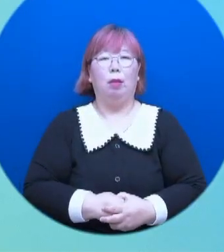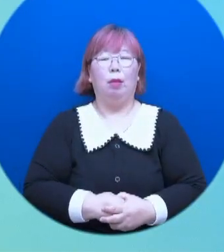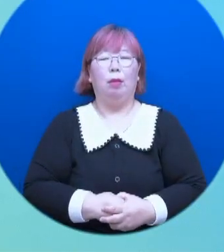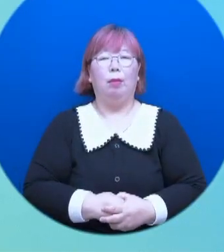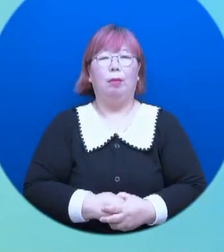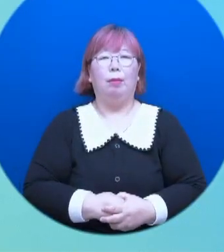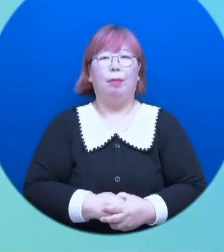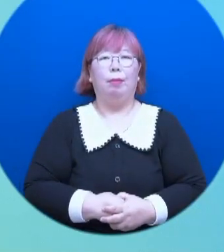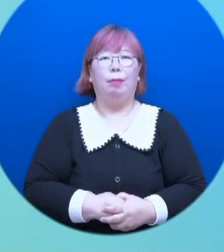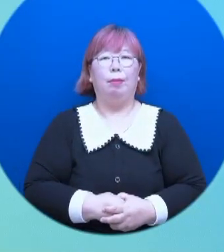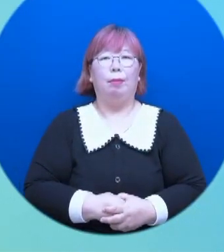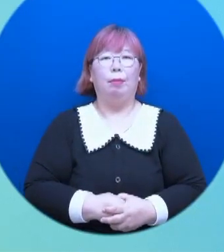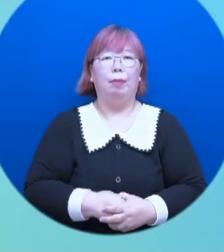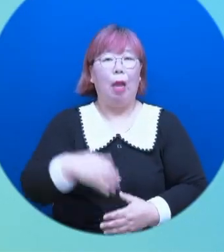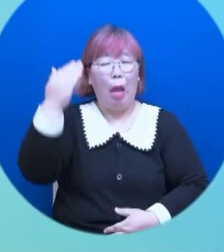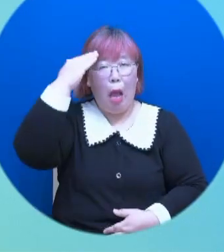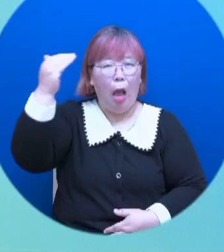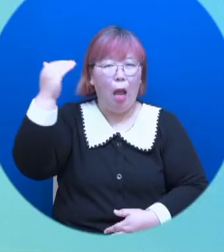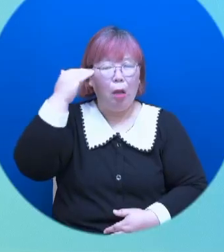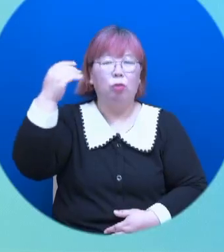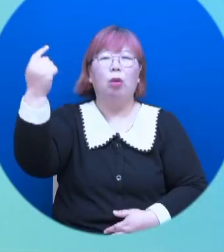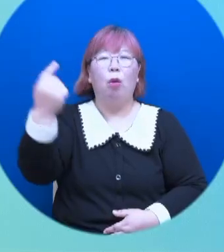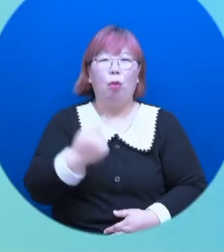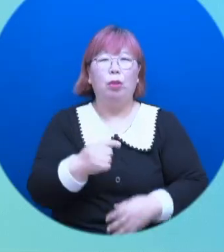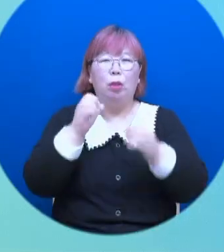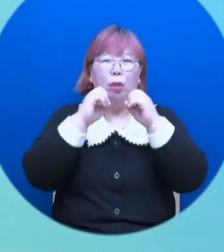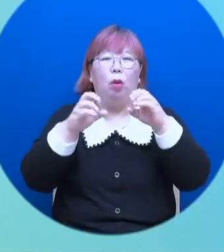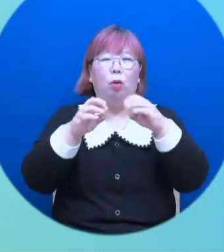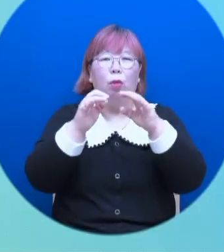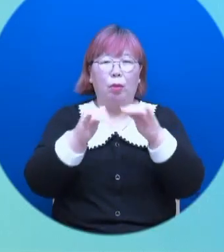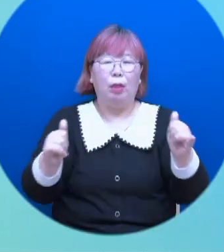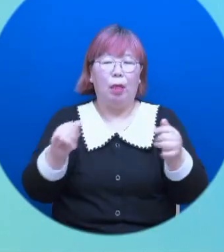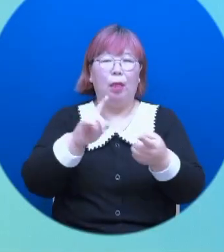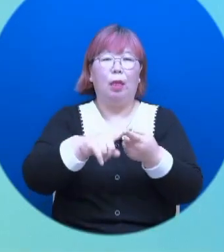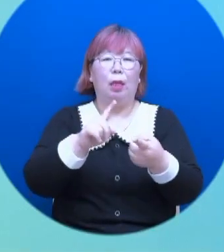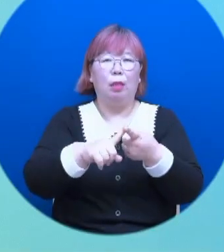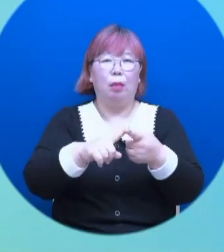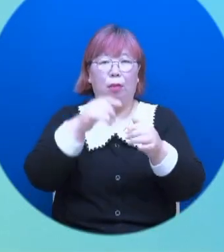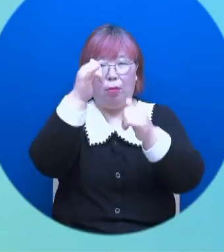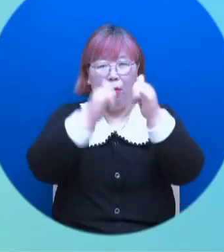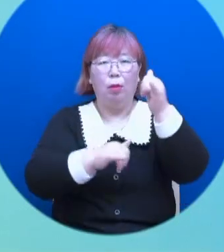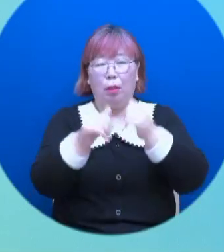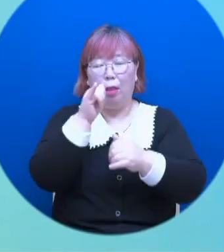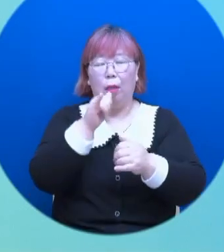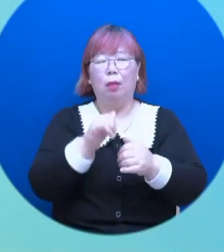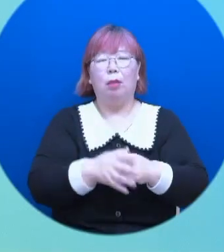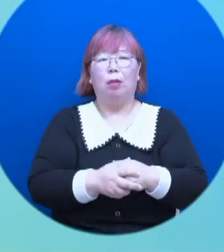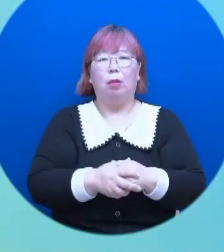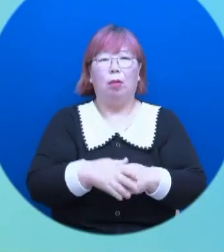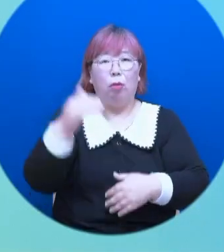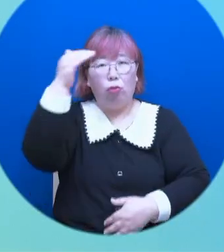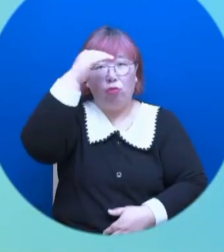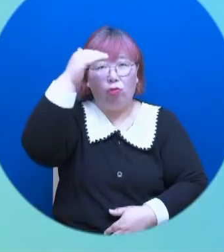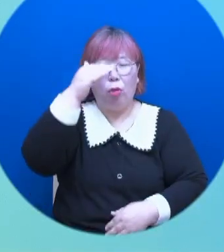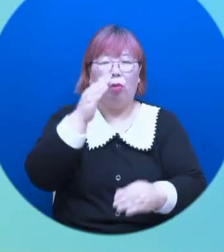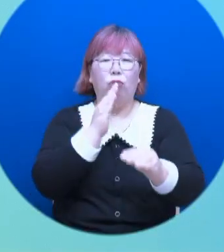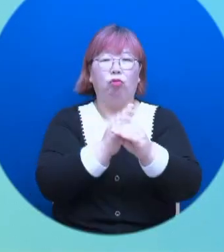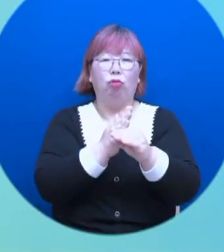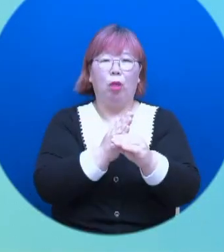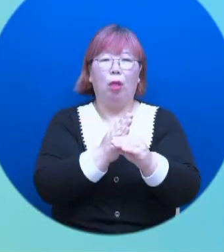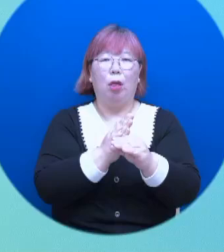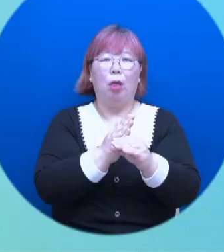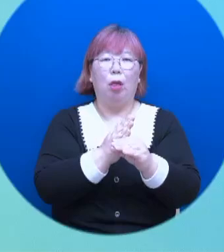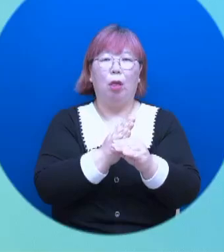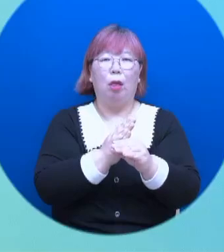오신 선교사님들의 그 이야기들을 담고 있어요. 제가 잘 돌아보고 있는데 한 층에 갔더니